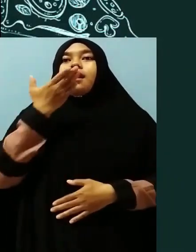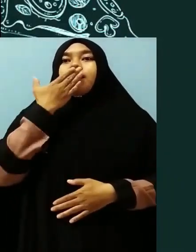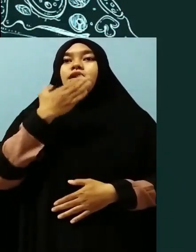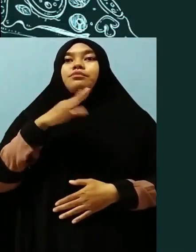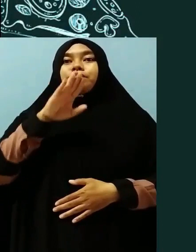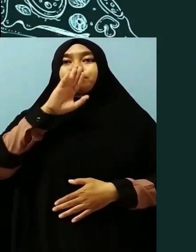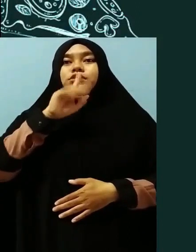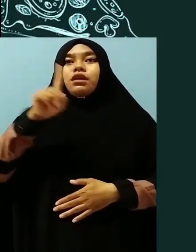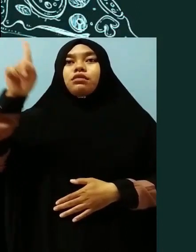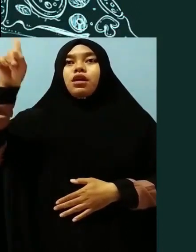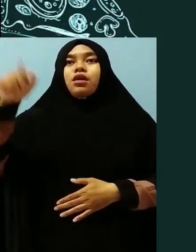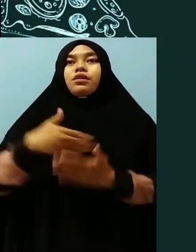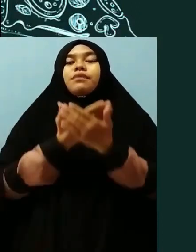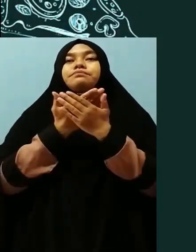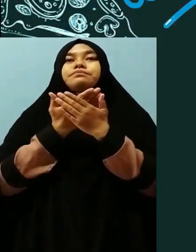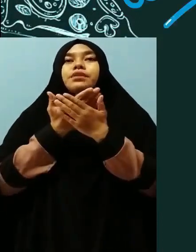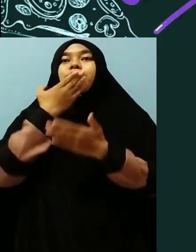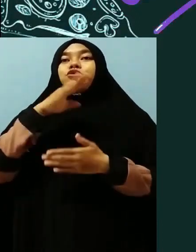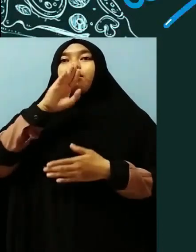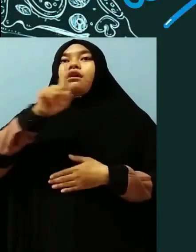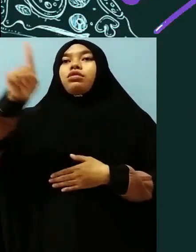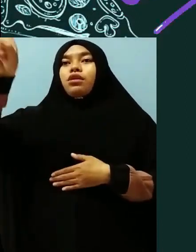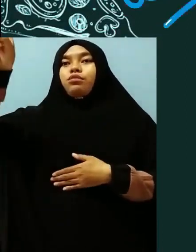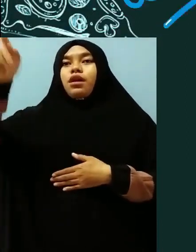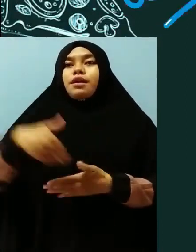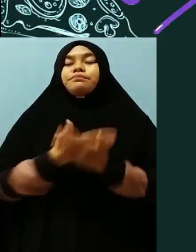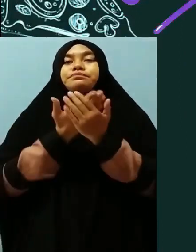adalah ucapkan hamdalah,